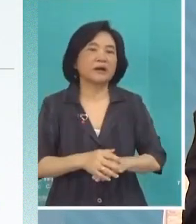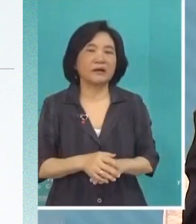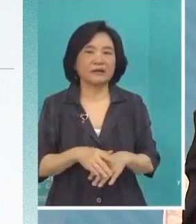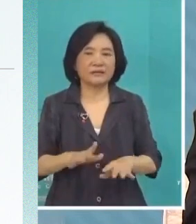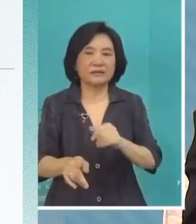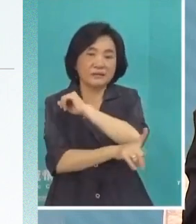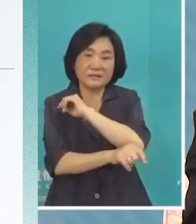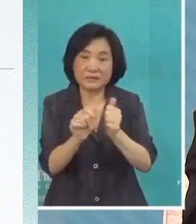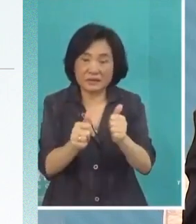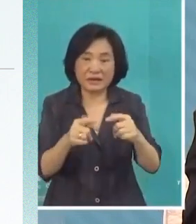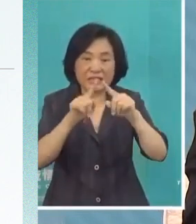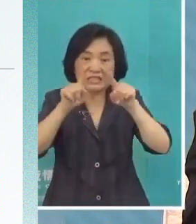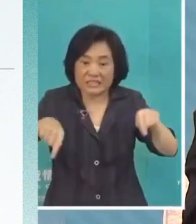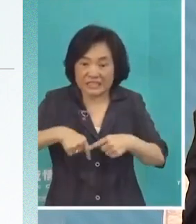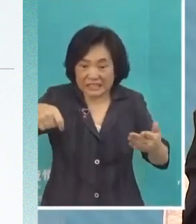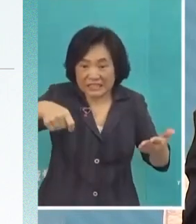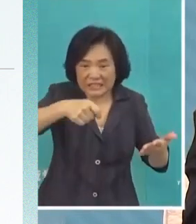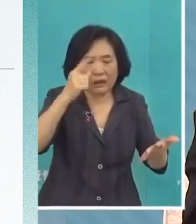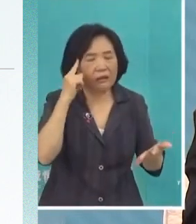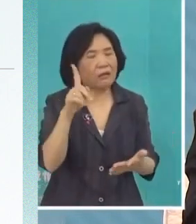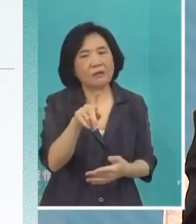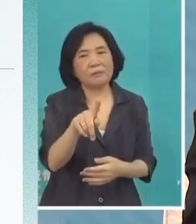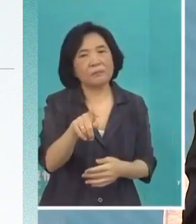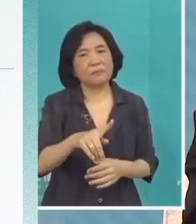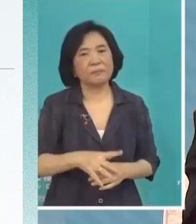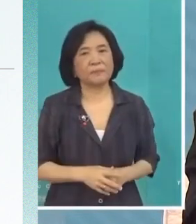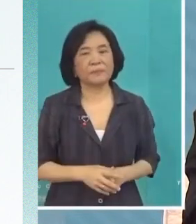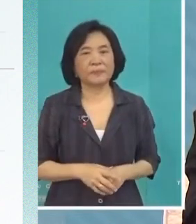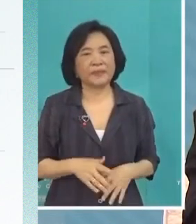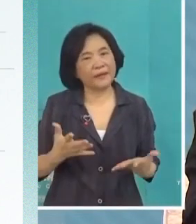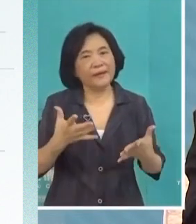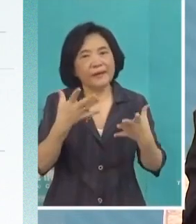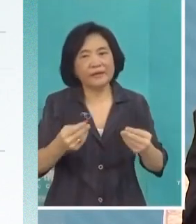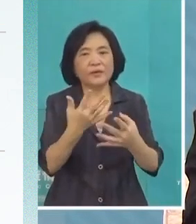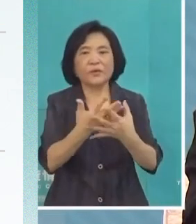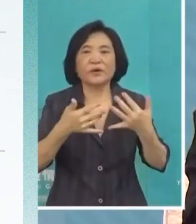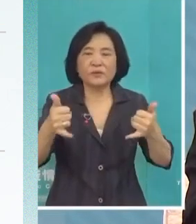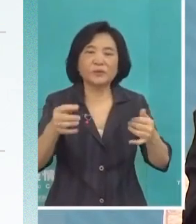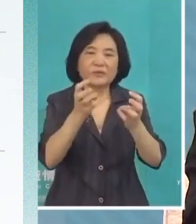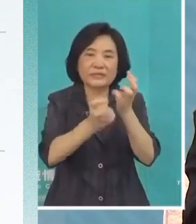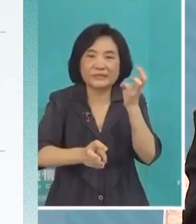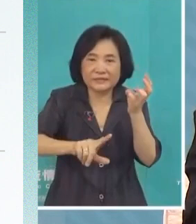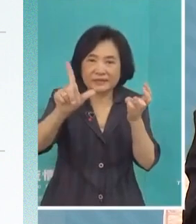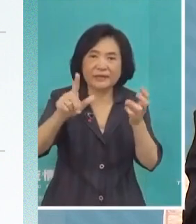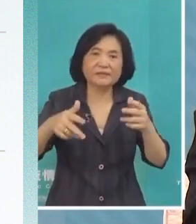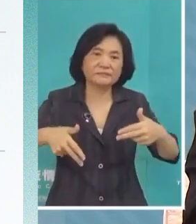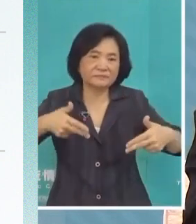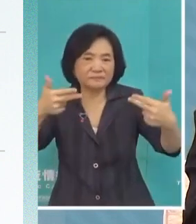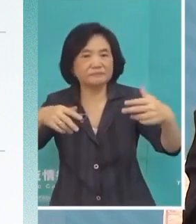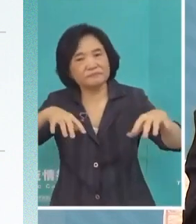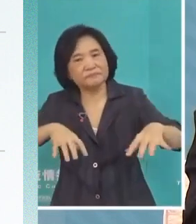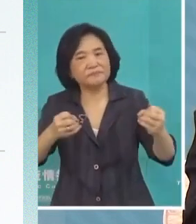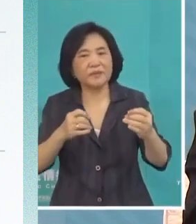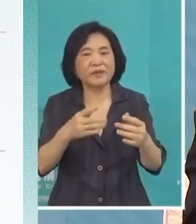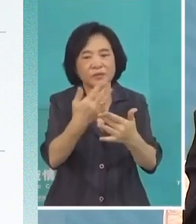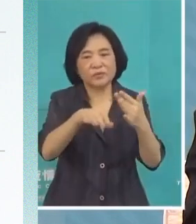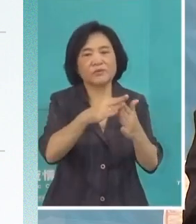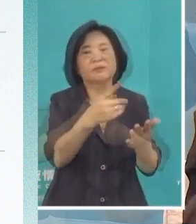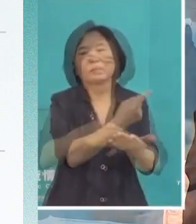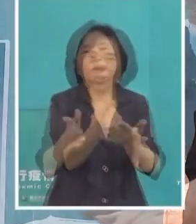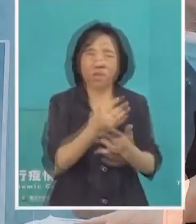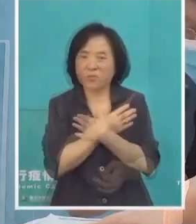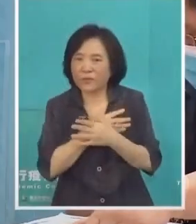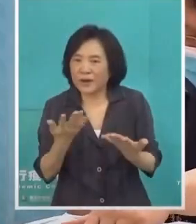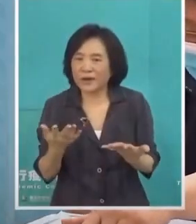没有办法做实体考试的，所以那个是要线上评量，还是要什么调整？你知道那就授权每个学校自己去处